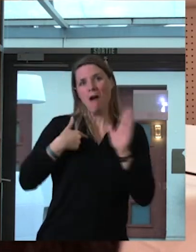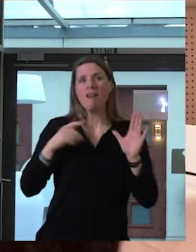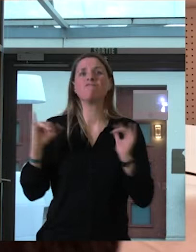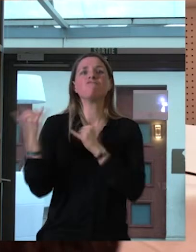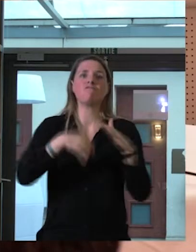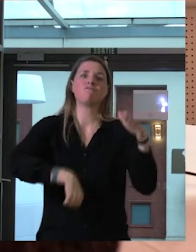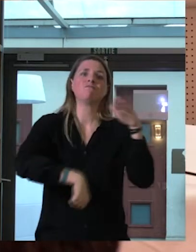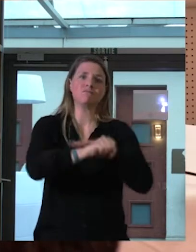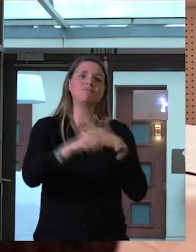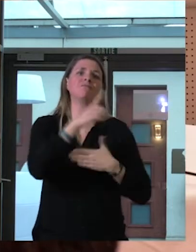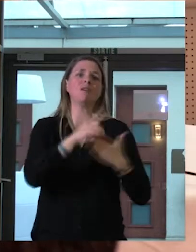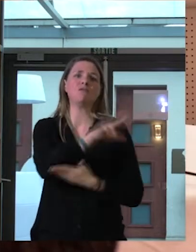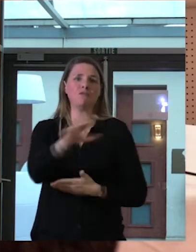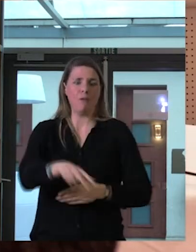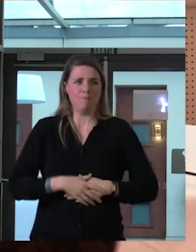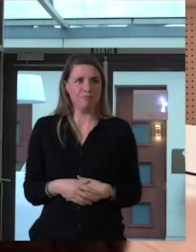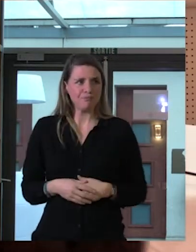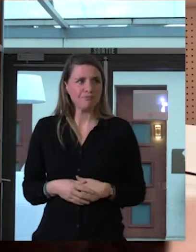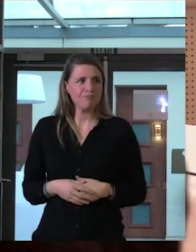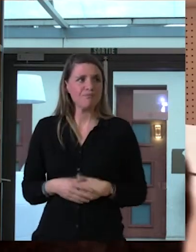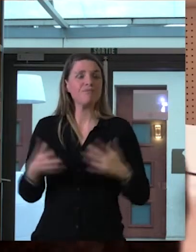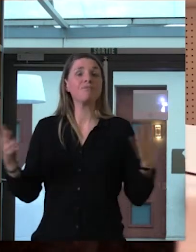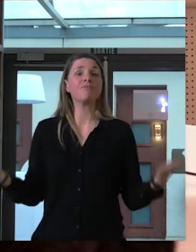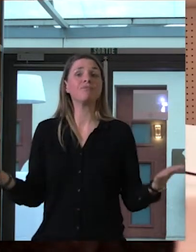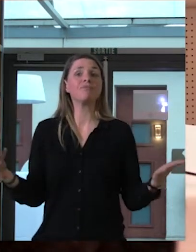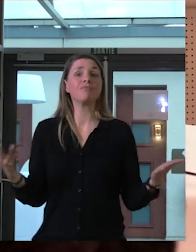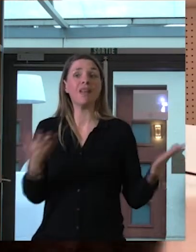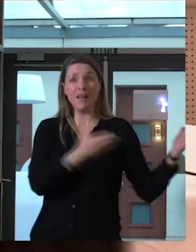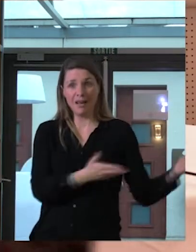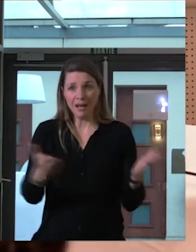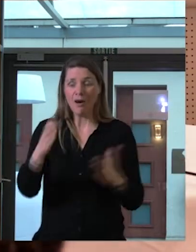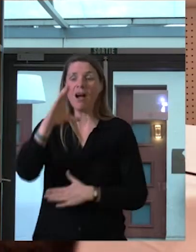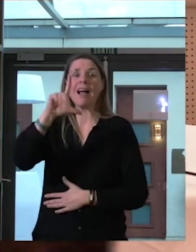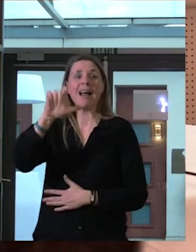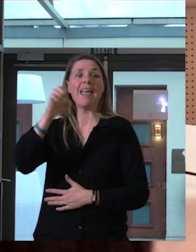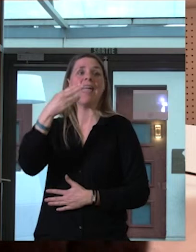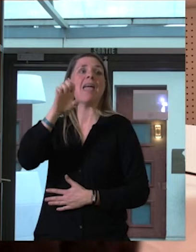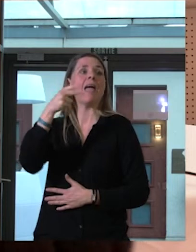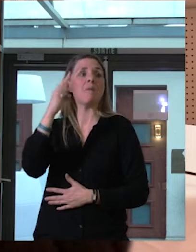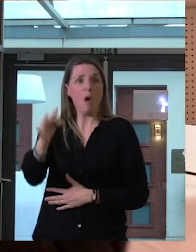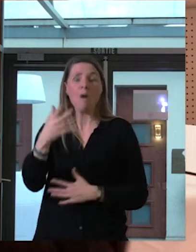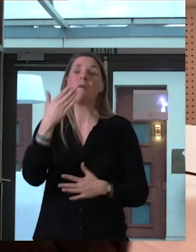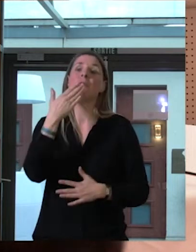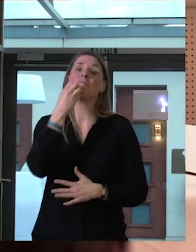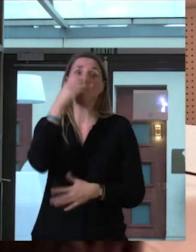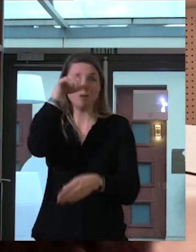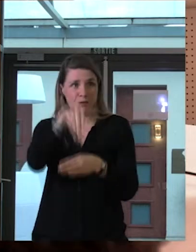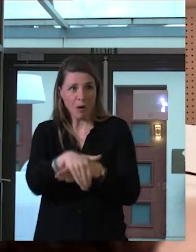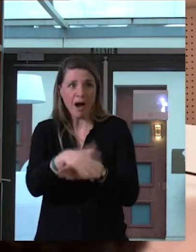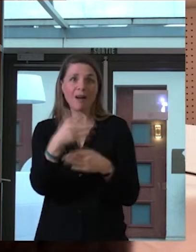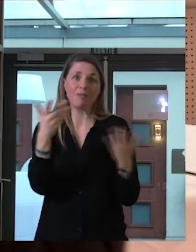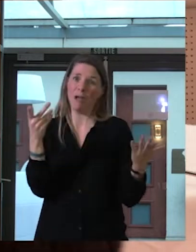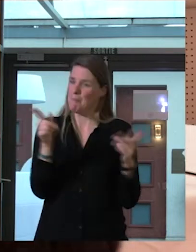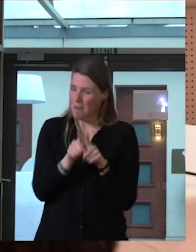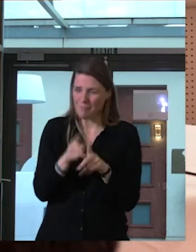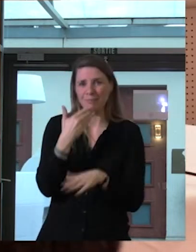Girondin. Voilà. Clément. Bonsoir à toutes et à tous aussi. Merci de même pour